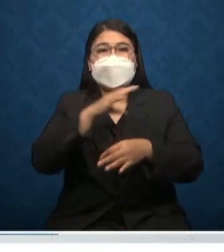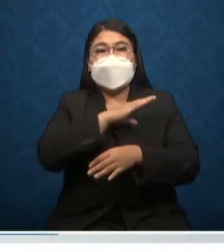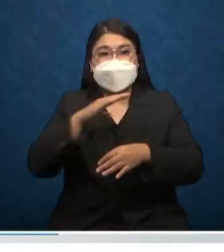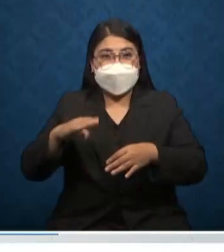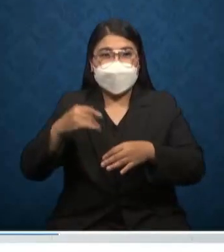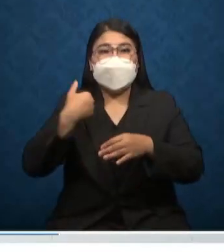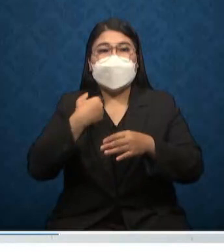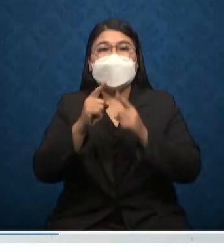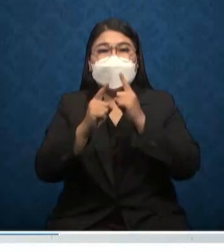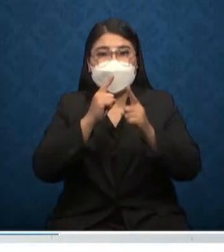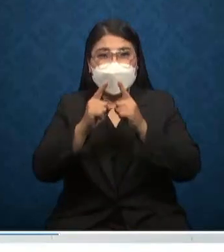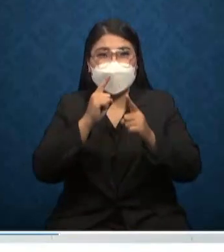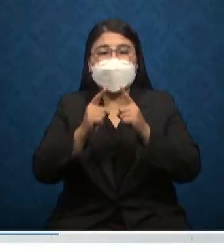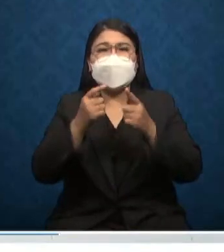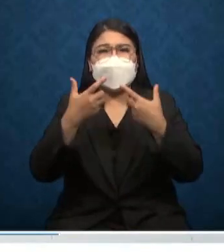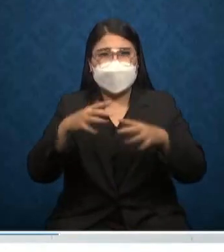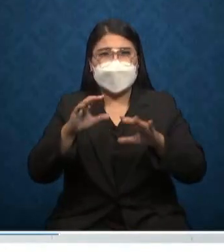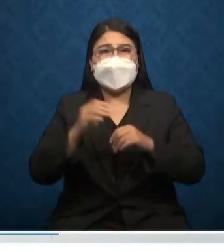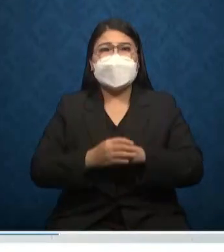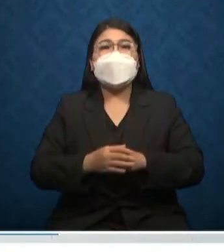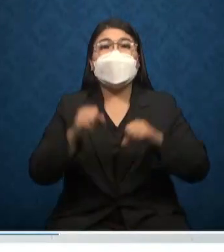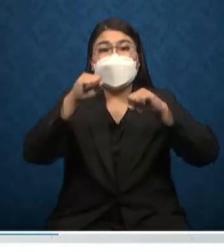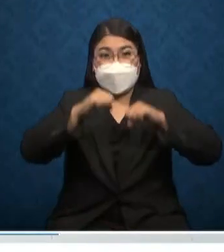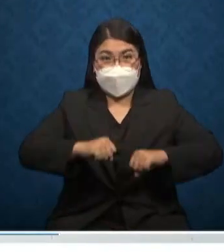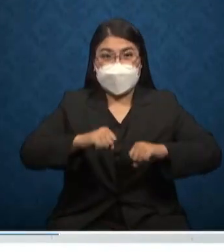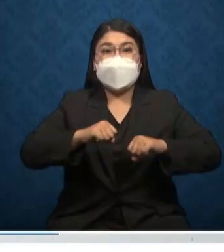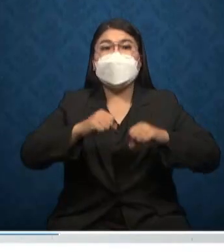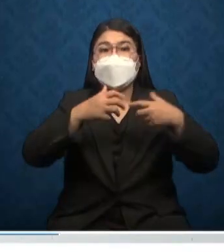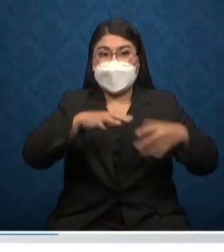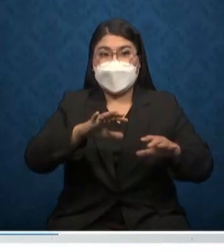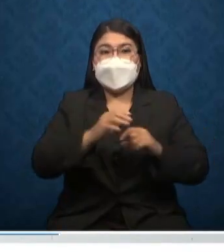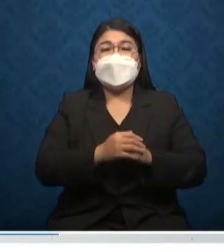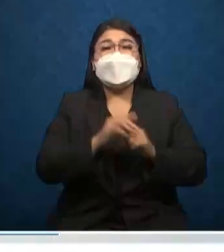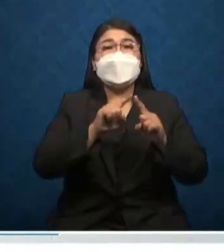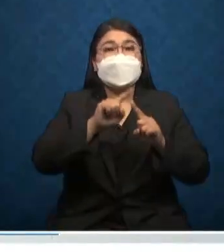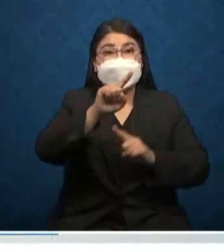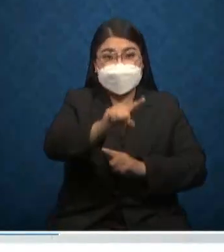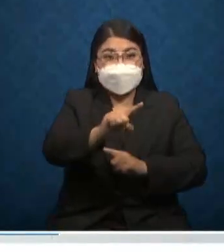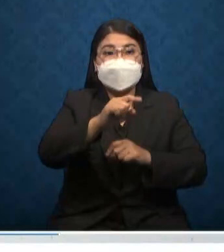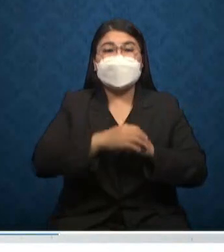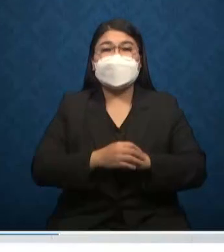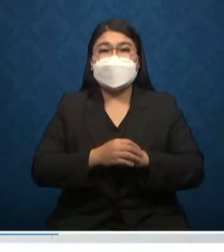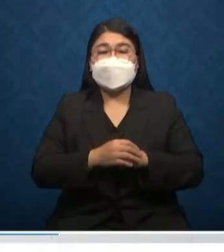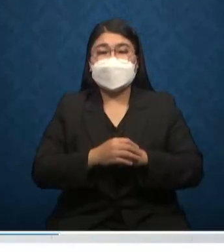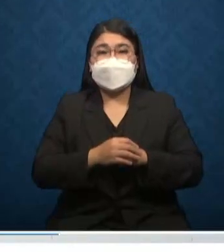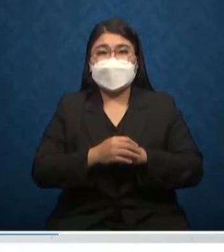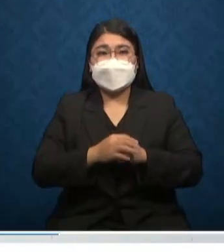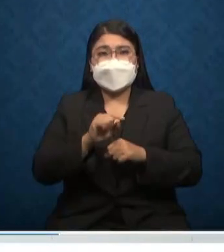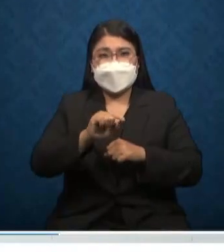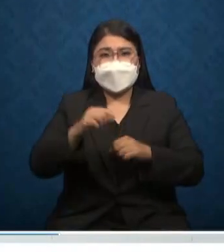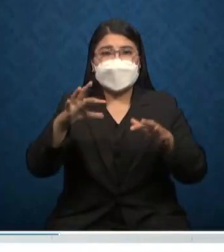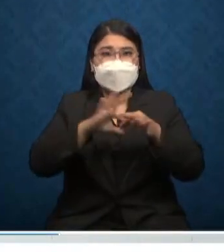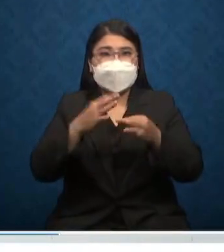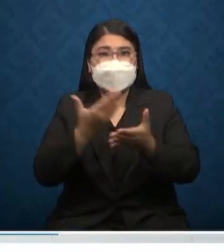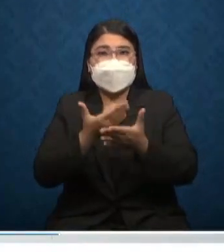นะครับก็ได้มีการทำข้อตกลงร่วมกับบาซิลไว้นะครับและข้อหนึ่งก็คือมีเรื่องของการที่จะยกเลิกในเรื่องของเงินอุ